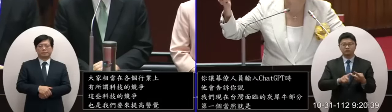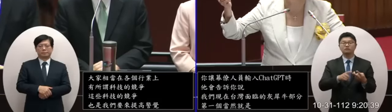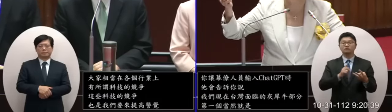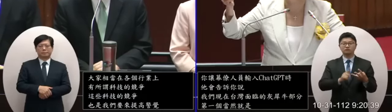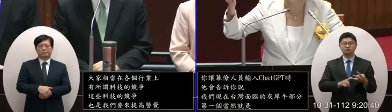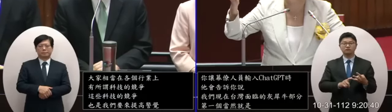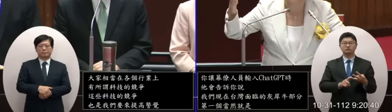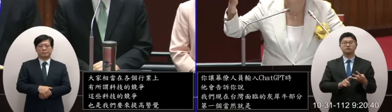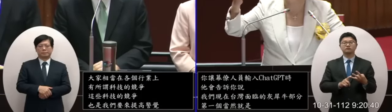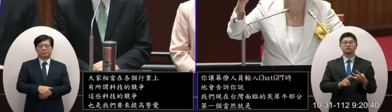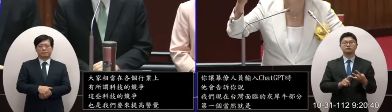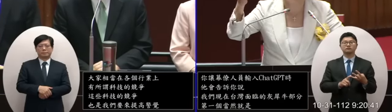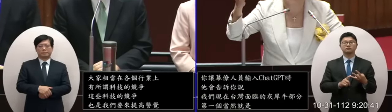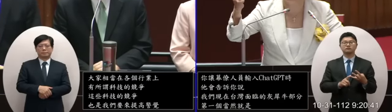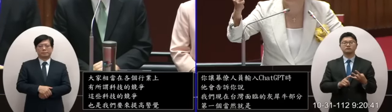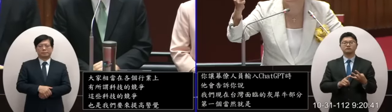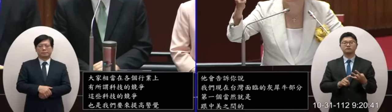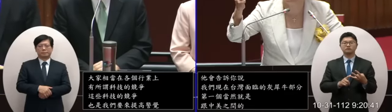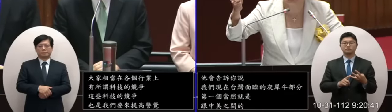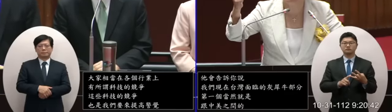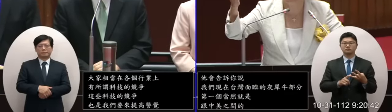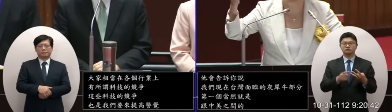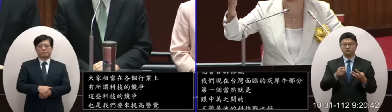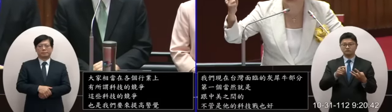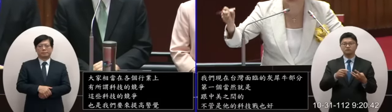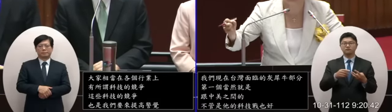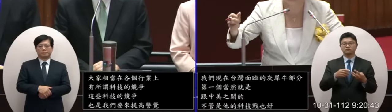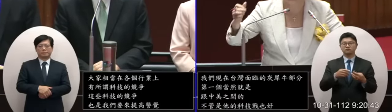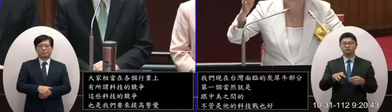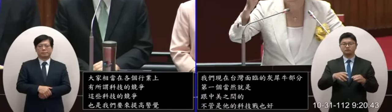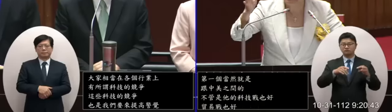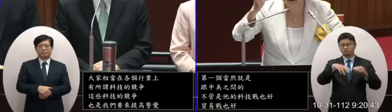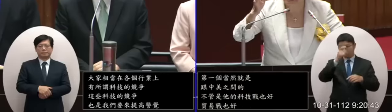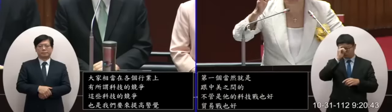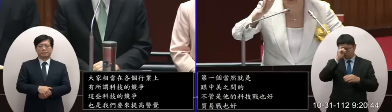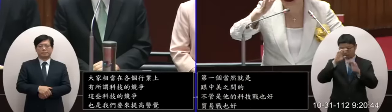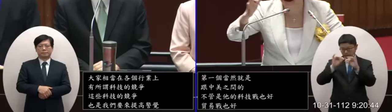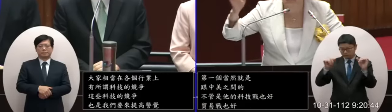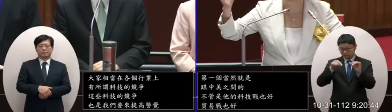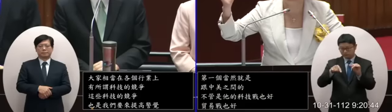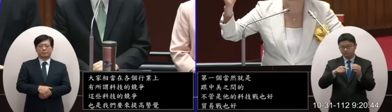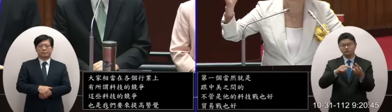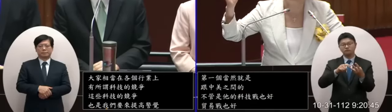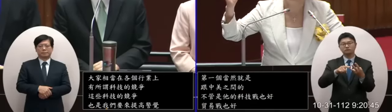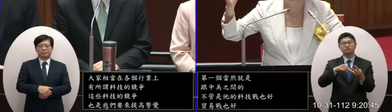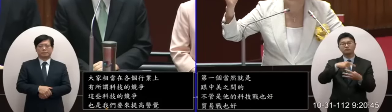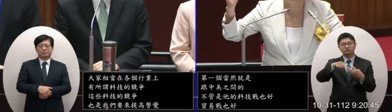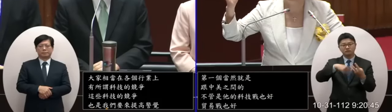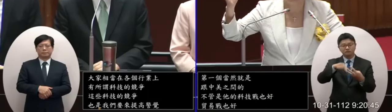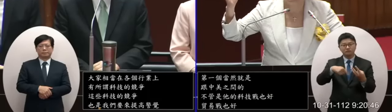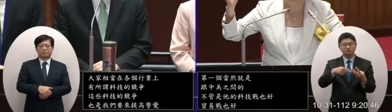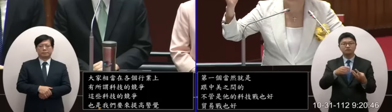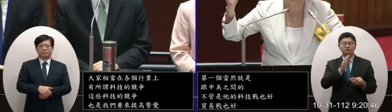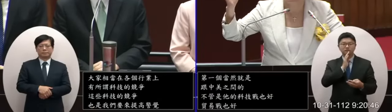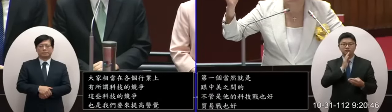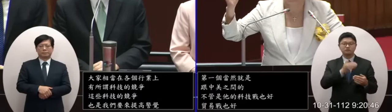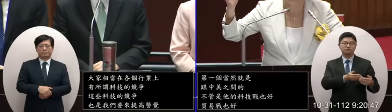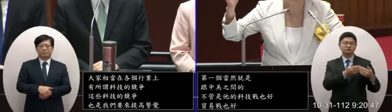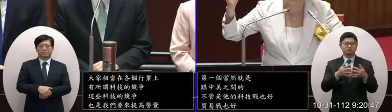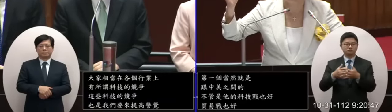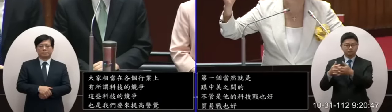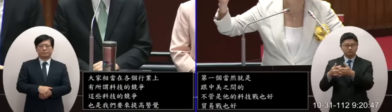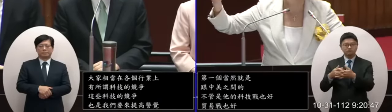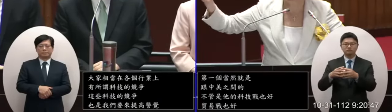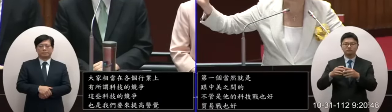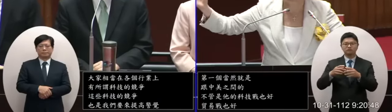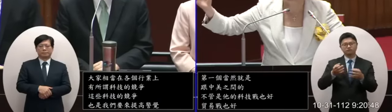我们讲说这个资源战，也就是说稀土的部分，这些其实都是跟中美的争霸战其实